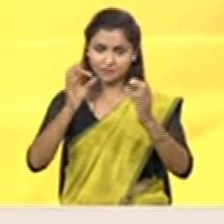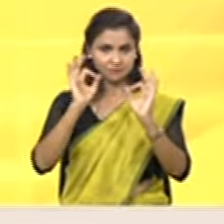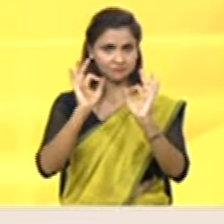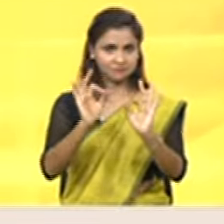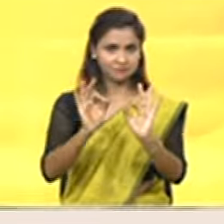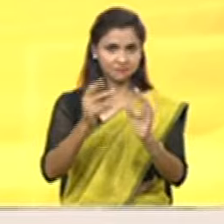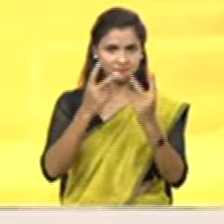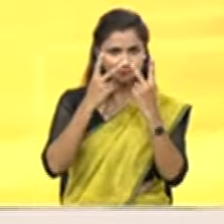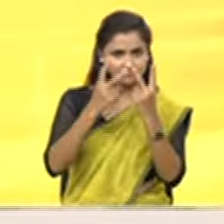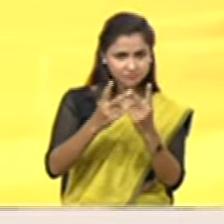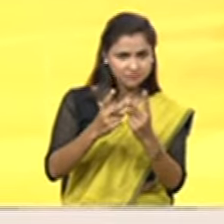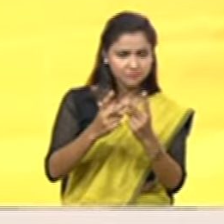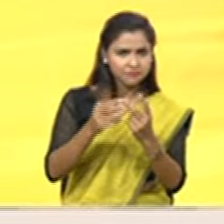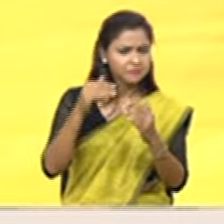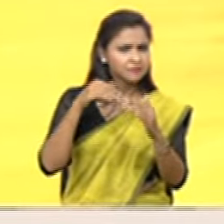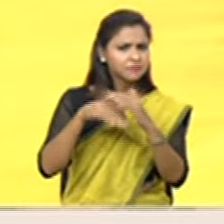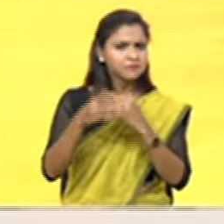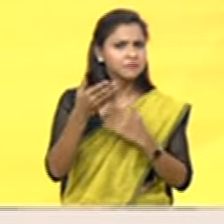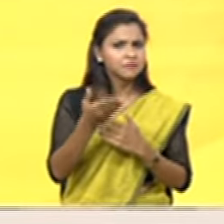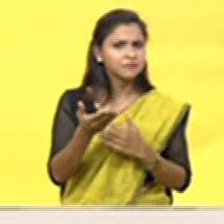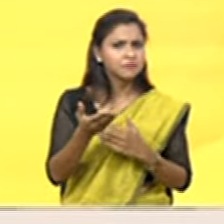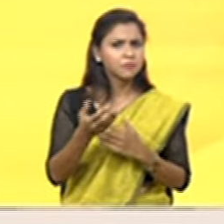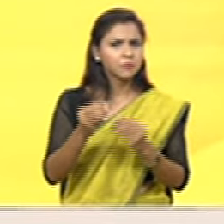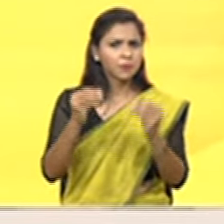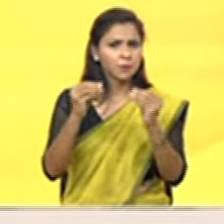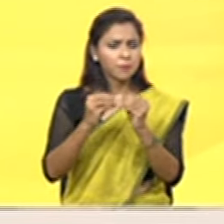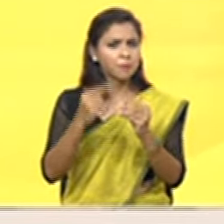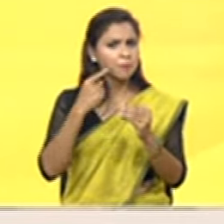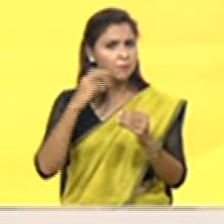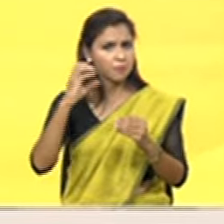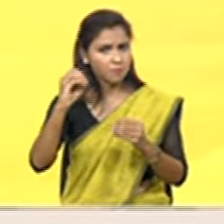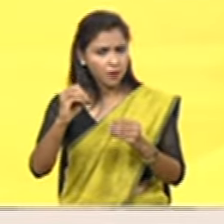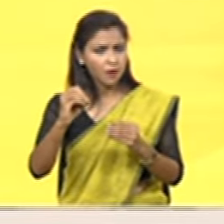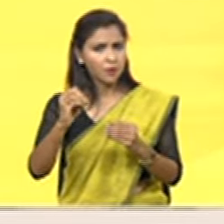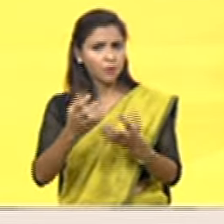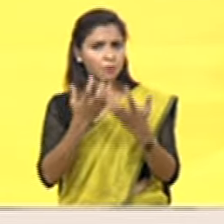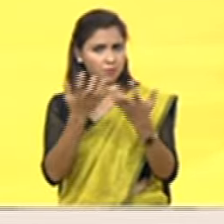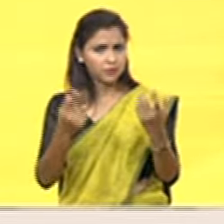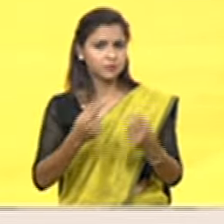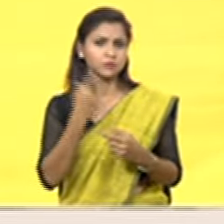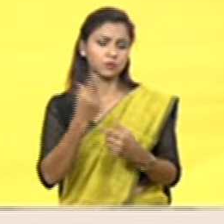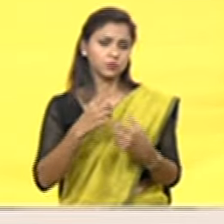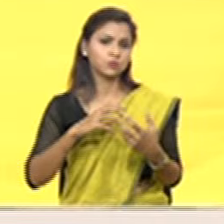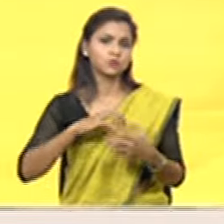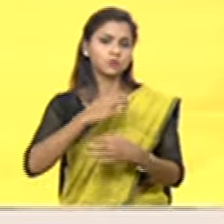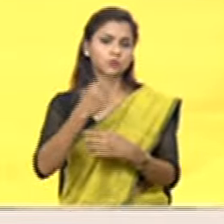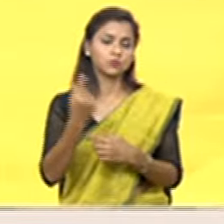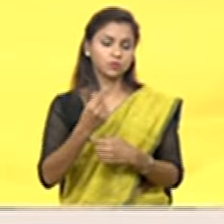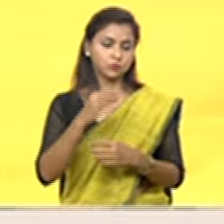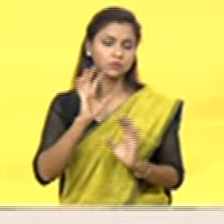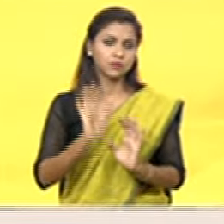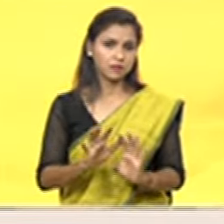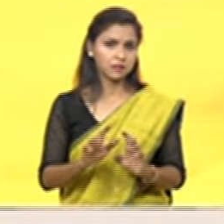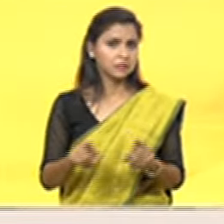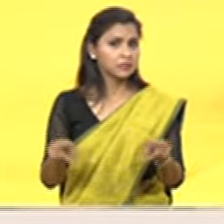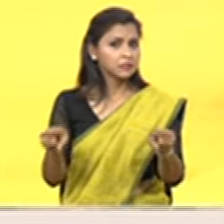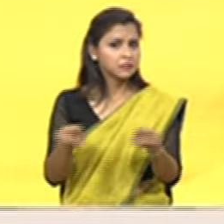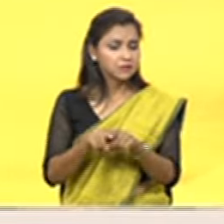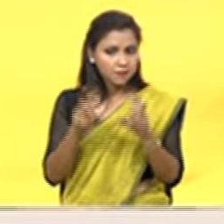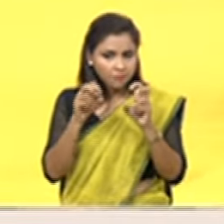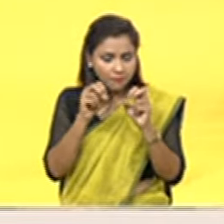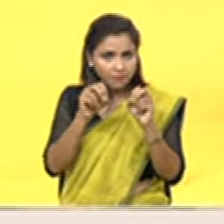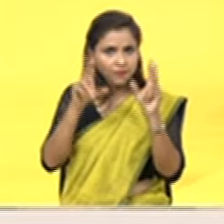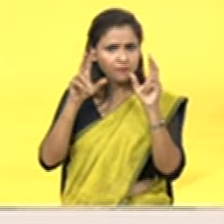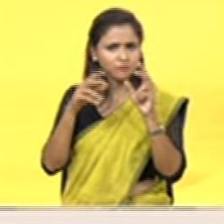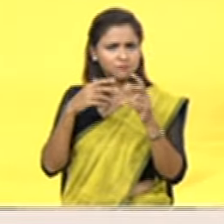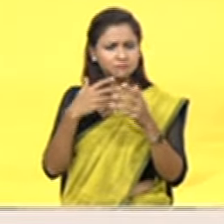है जिसमें बायोडिग्रेडेबल मटेरियल का उपयोग होता है ऐसे अद्भुत प्रयासों